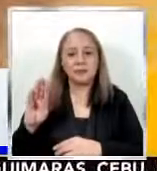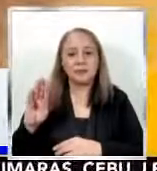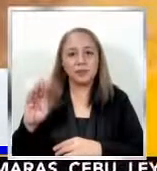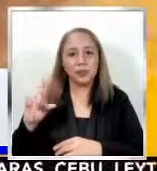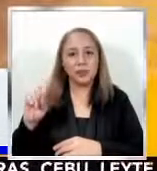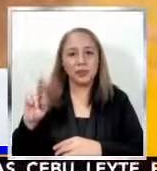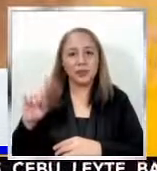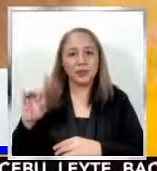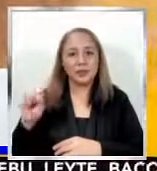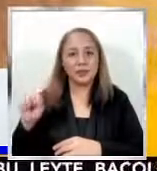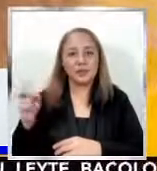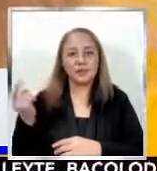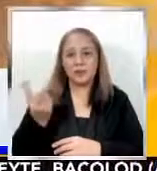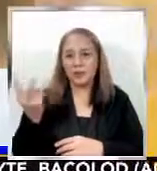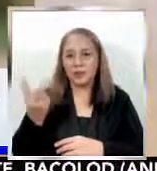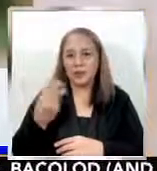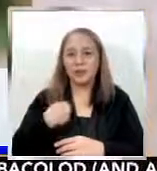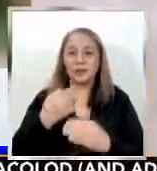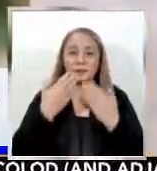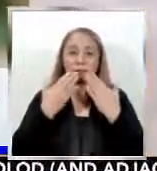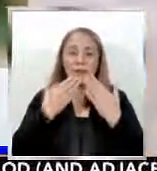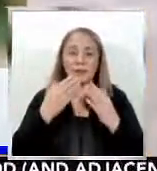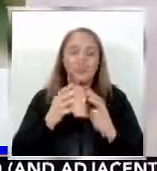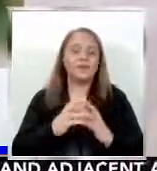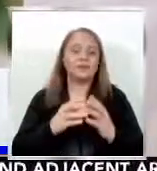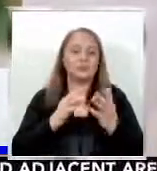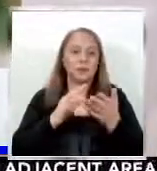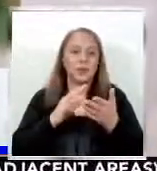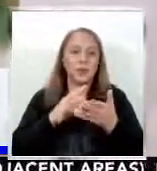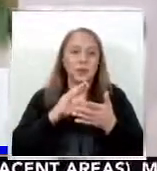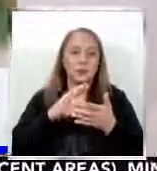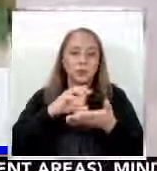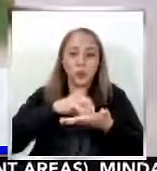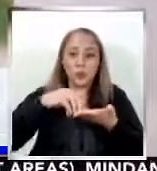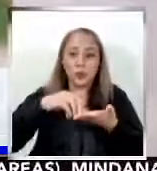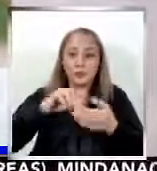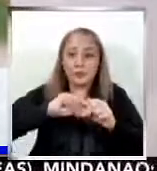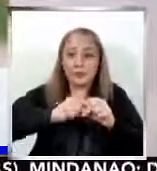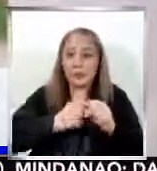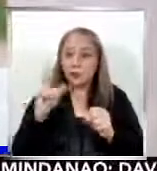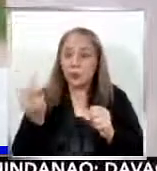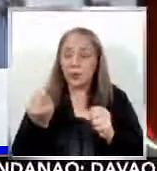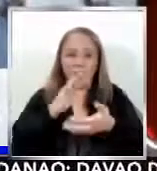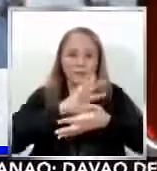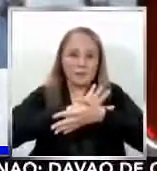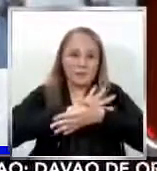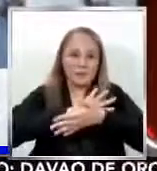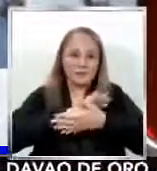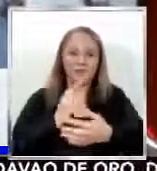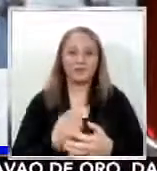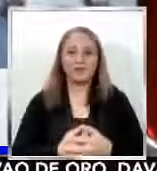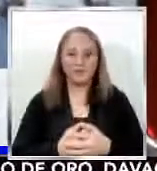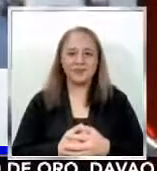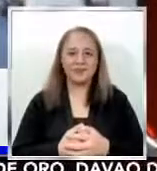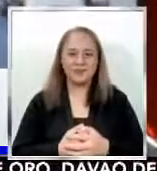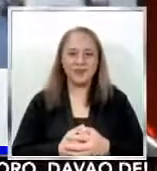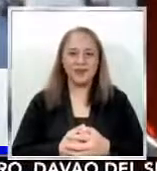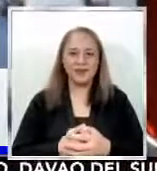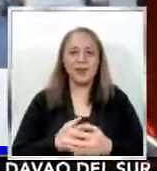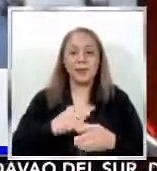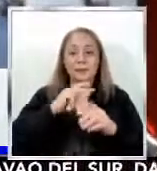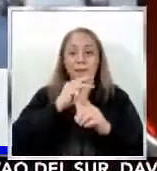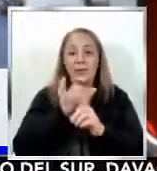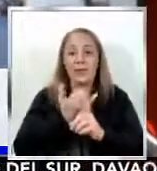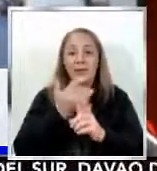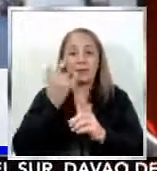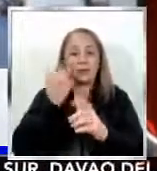bang ang Salamat Cookies pala, nito lang panahon ng pandemya, nagsimula? Mayo nitong nakaraang taon nang